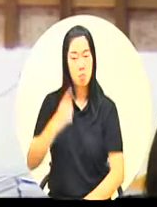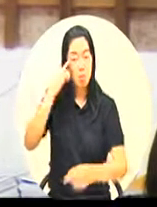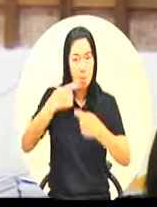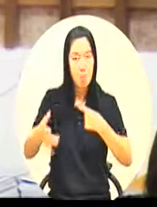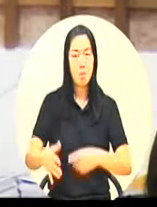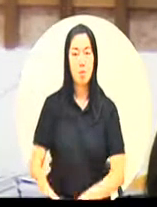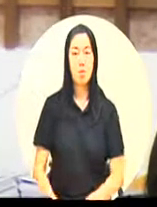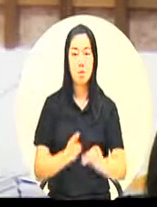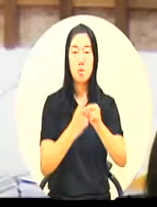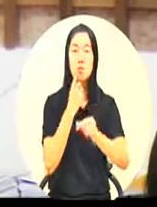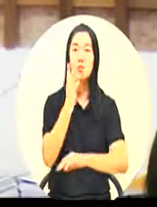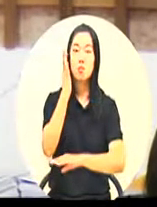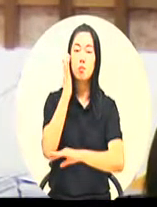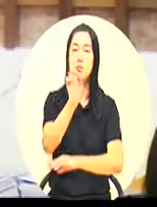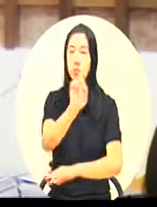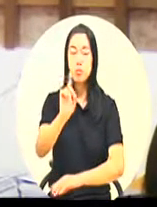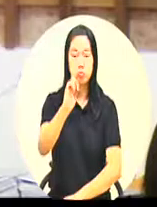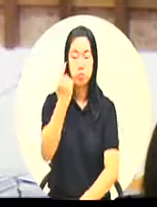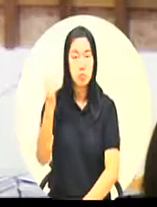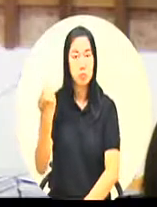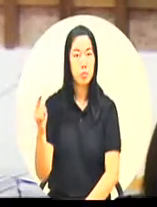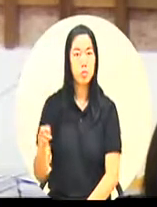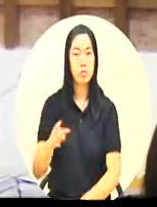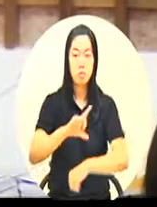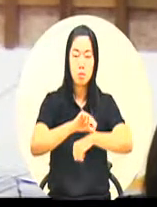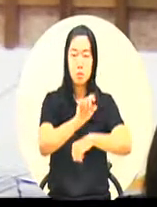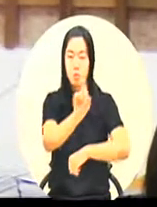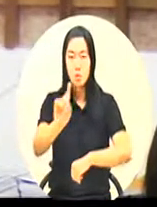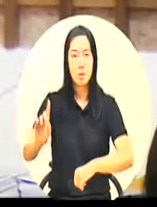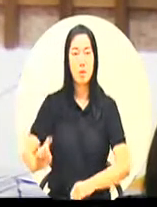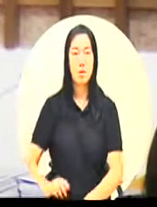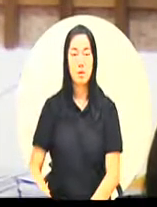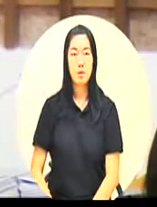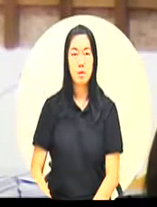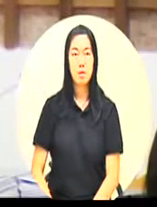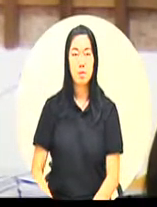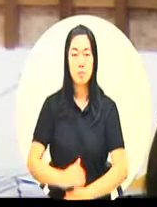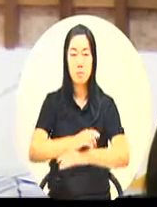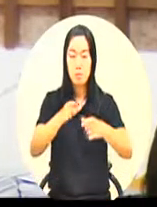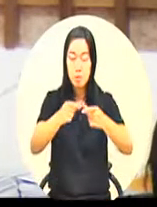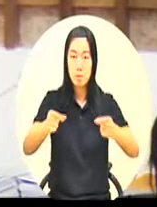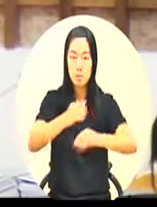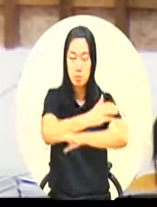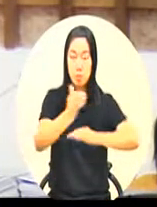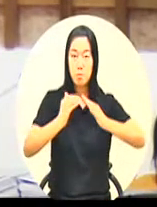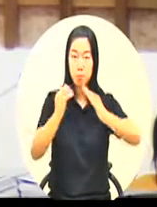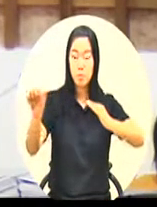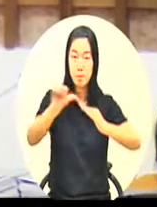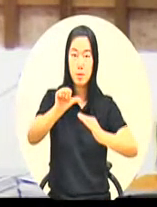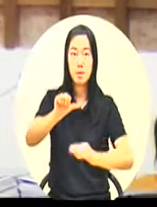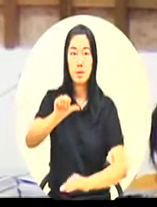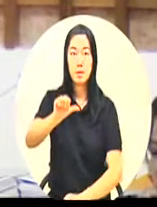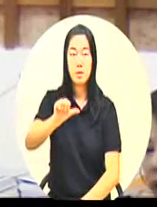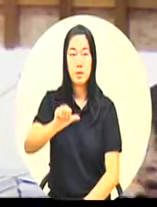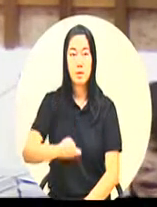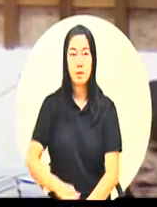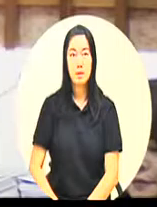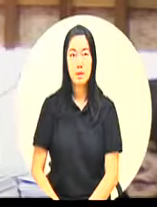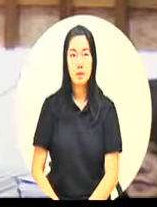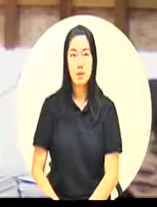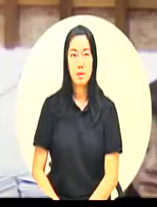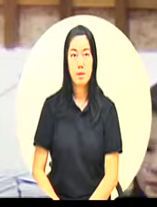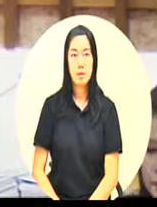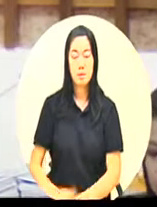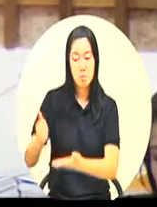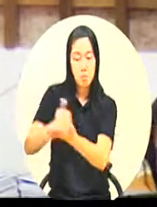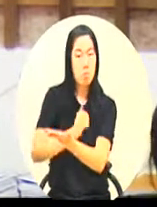央无论任何的理由、任何的时间点，他把这五个县的这个禁止